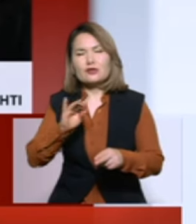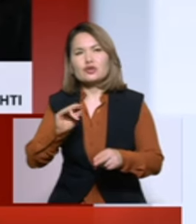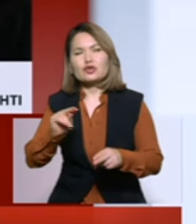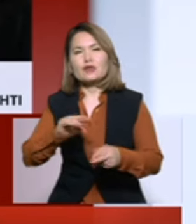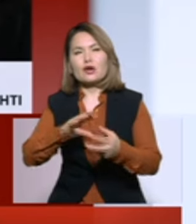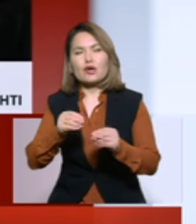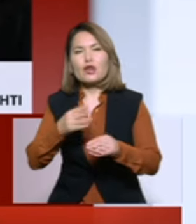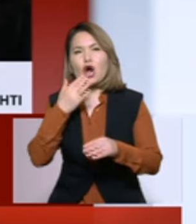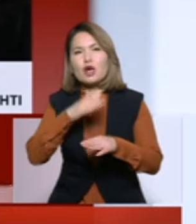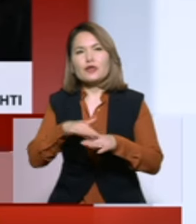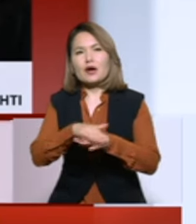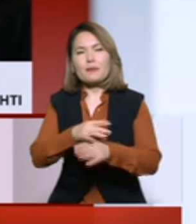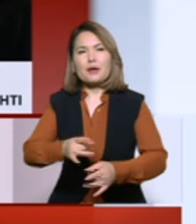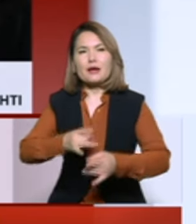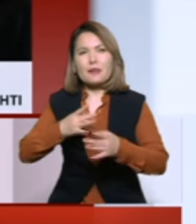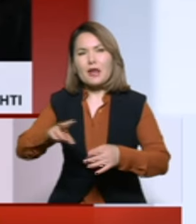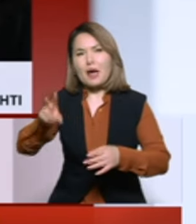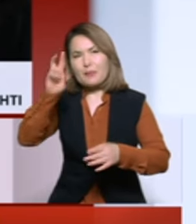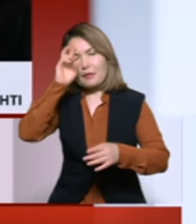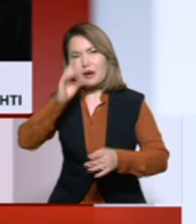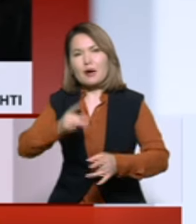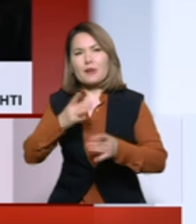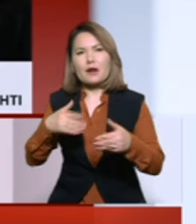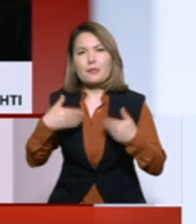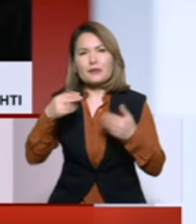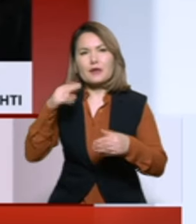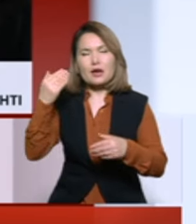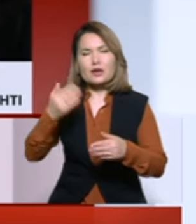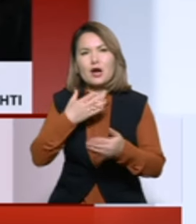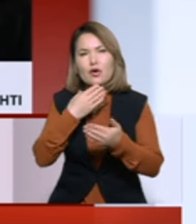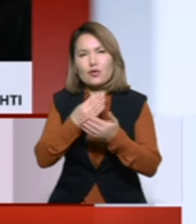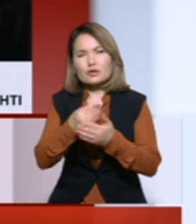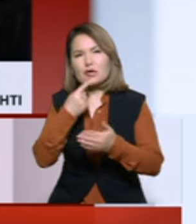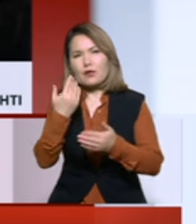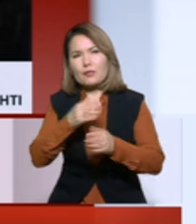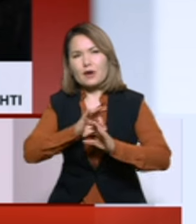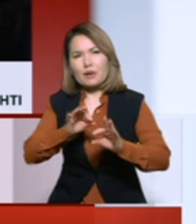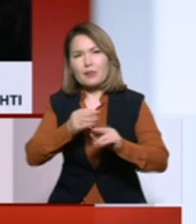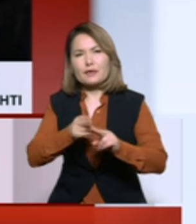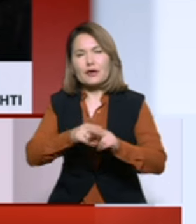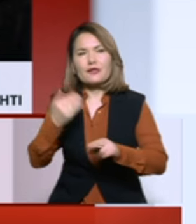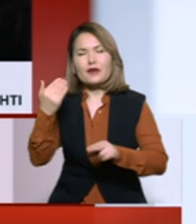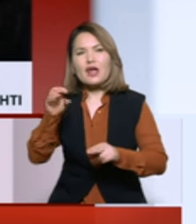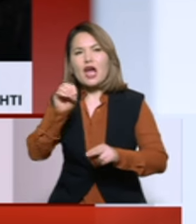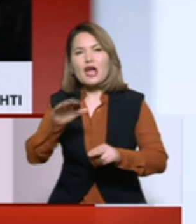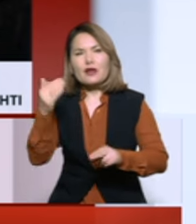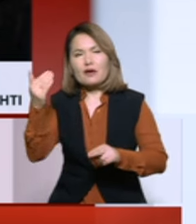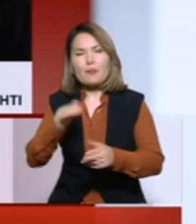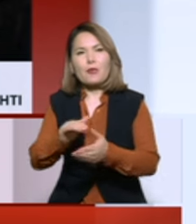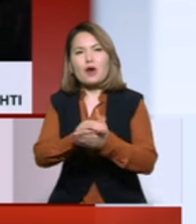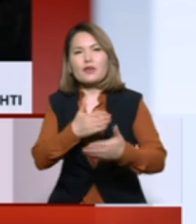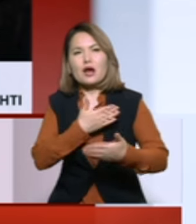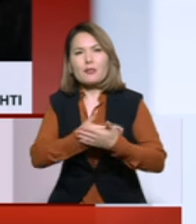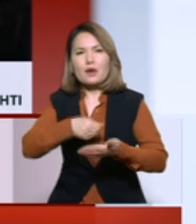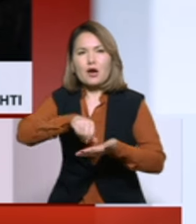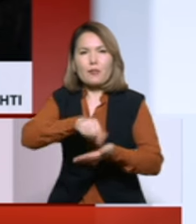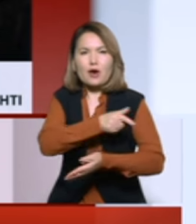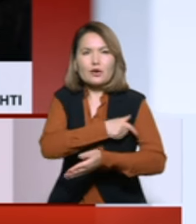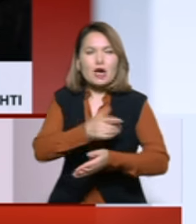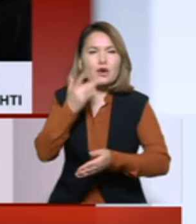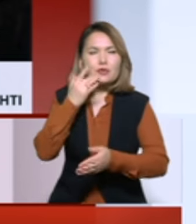ұлттық мереке мемлекеттілік күнімен құттықтады. Президент өз сөзінде Хорватия Европа одағының белсенді мүшесі ретінде